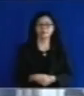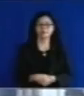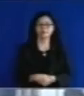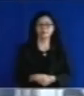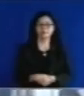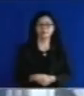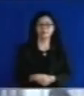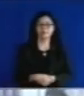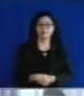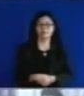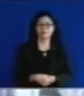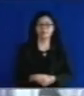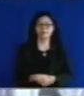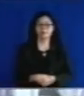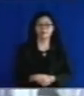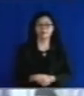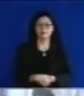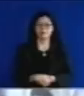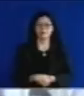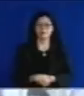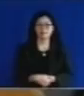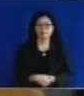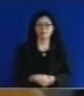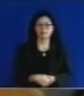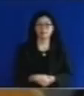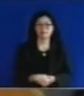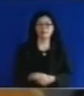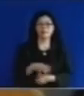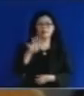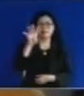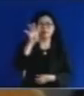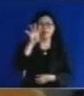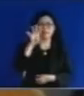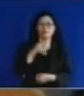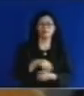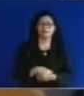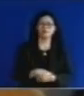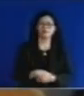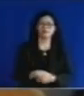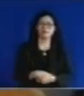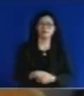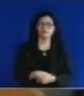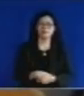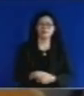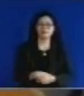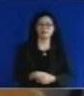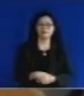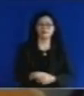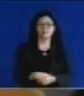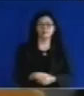Nomor 4, mana Mbak? Ini ya. Baik, ini nomor 4. Masih dalam posisi